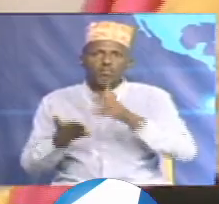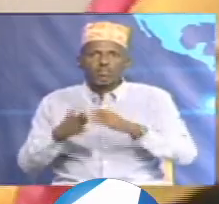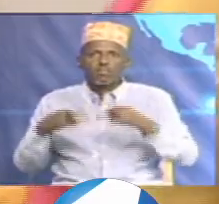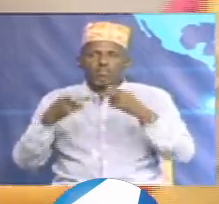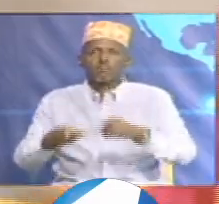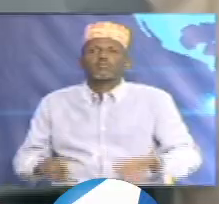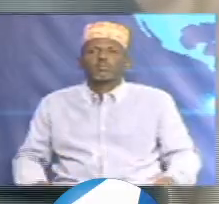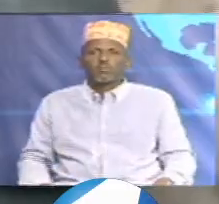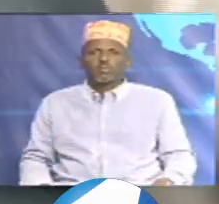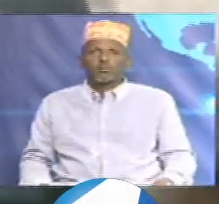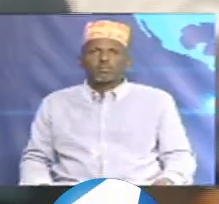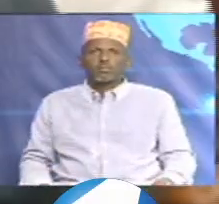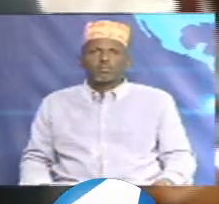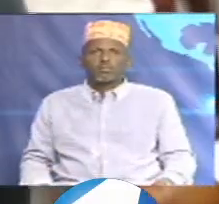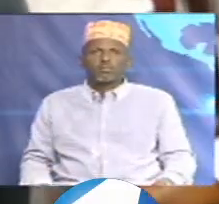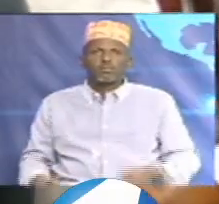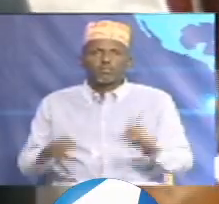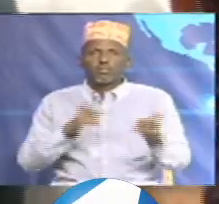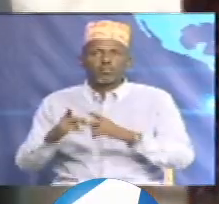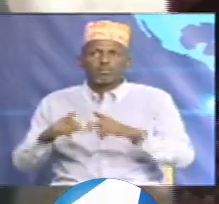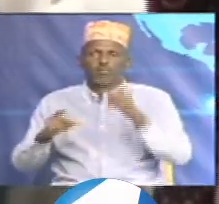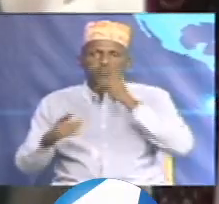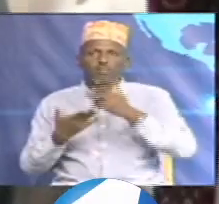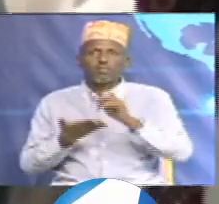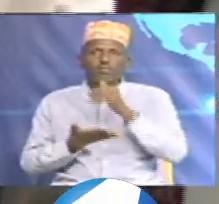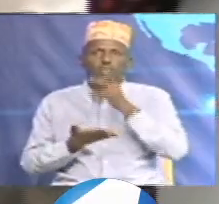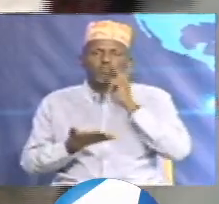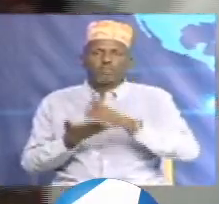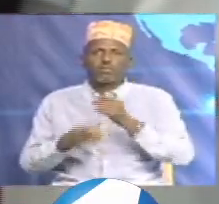professionnelle. Eh bien,